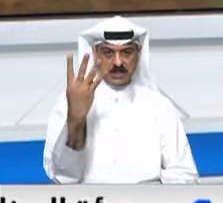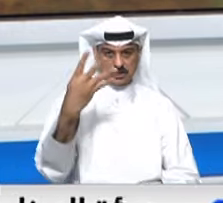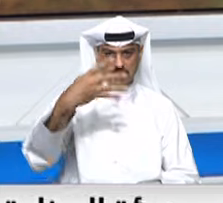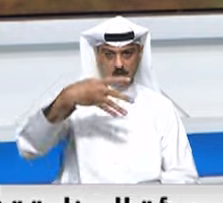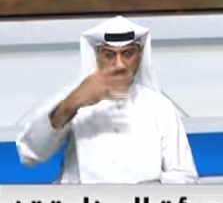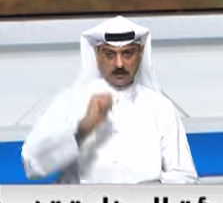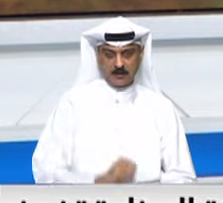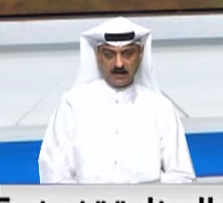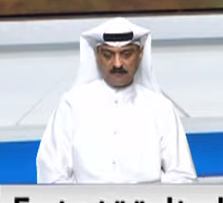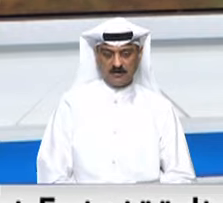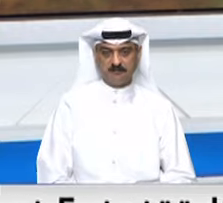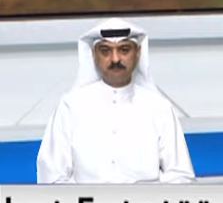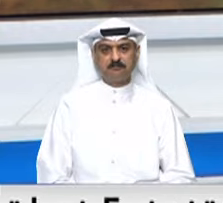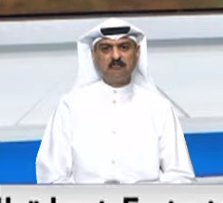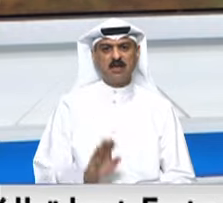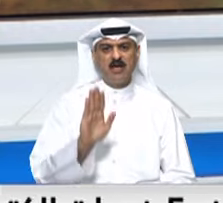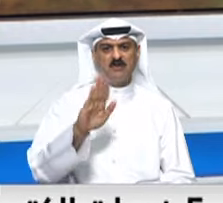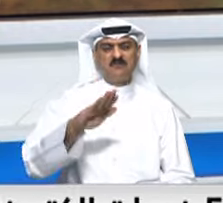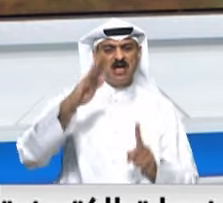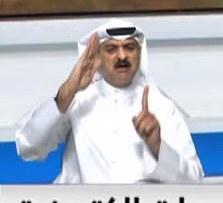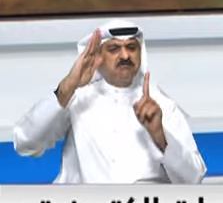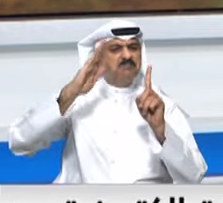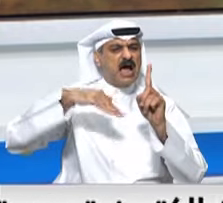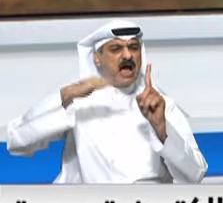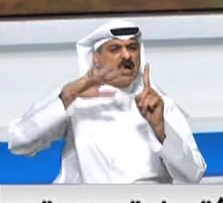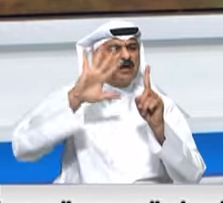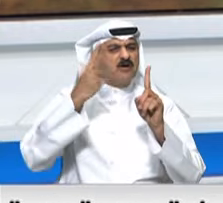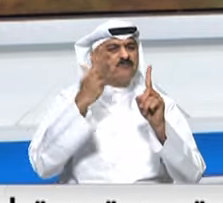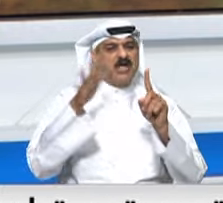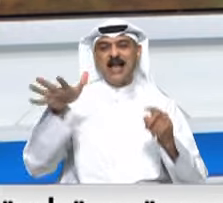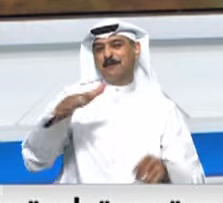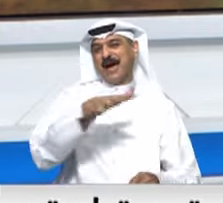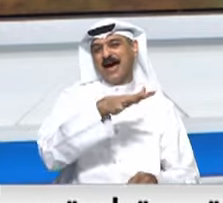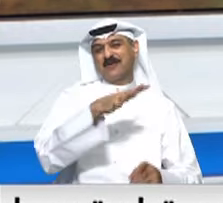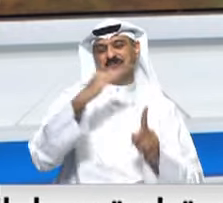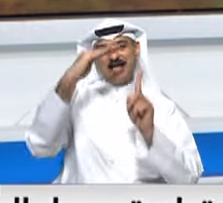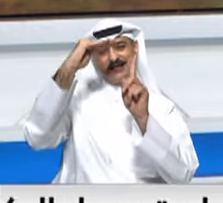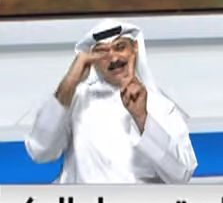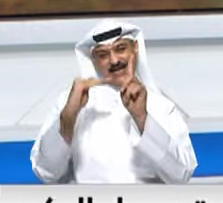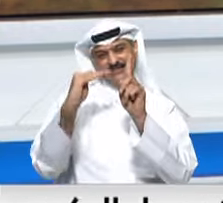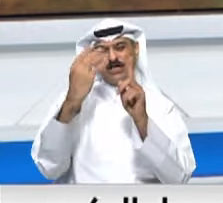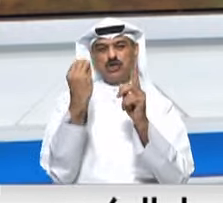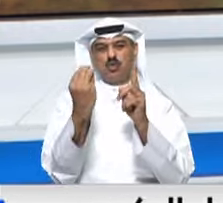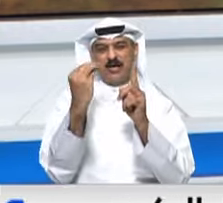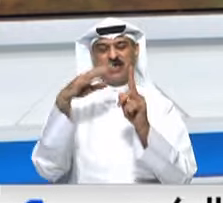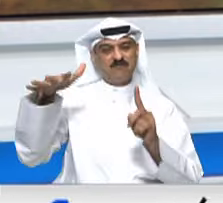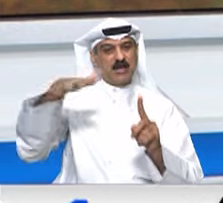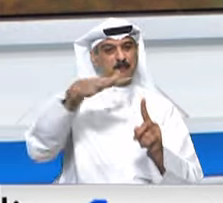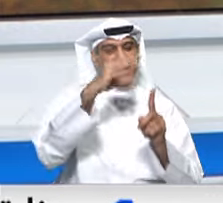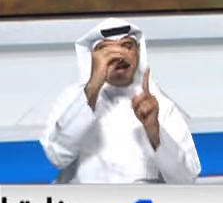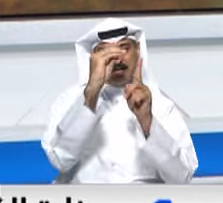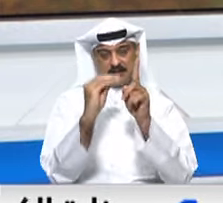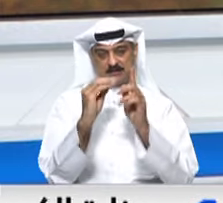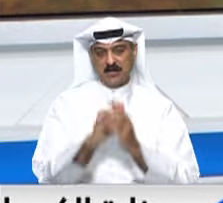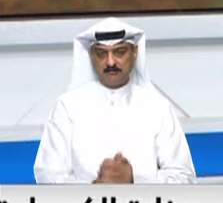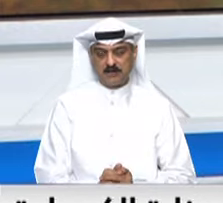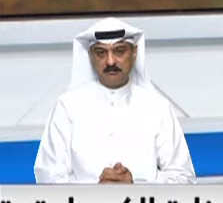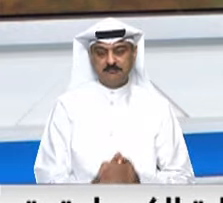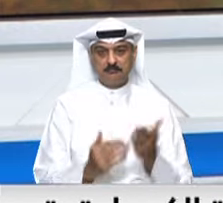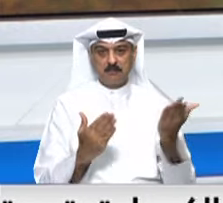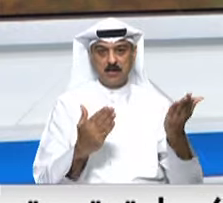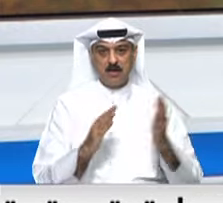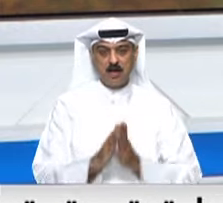ومثلها في فيلك اقل درجات الحراره دائما تكون في السواحل وخاصه السواحل الجنوبيه والجزر اما المناطق السكنيه